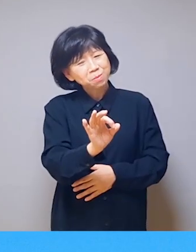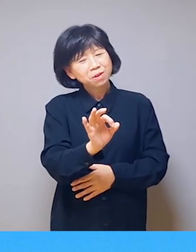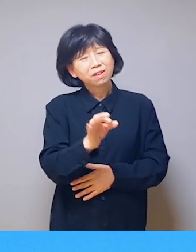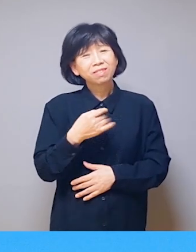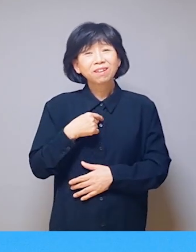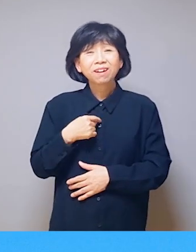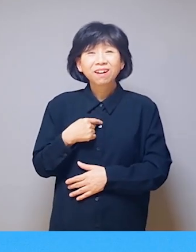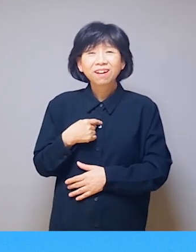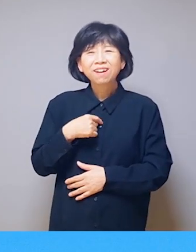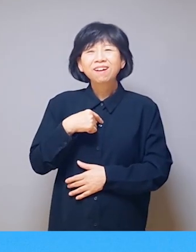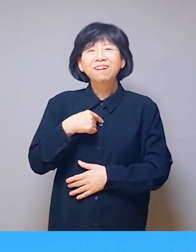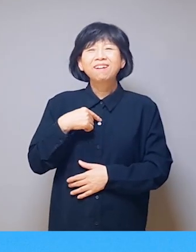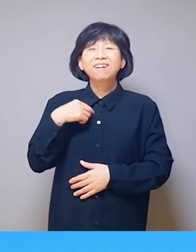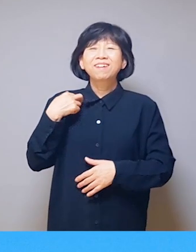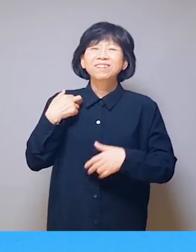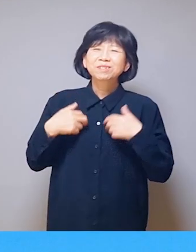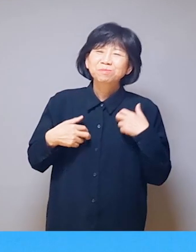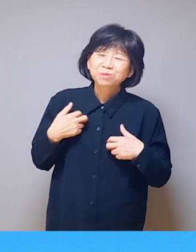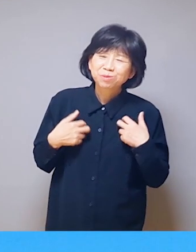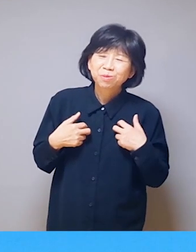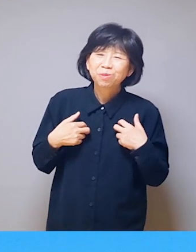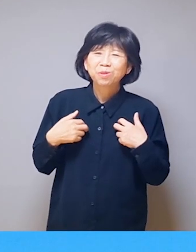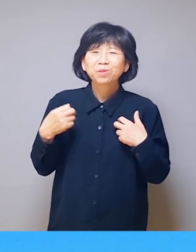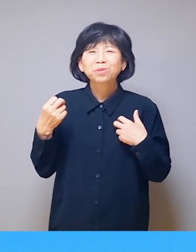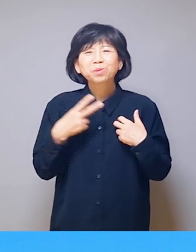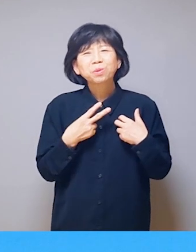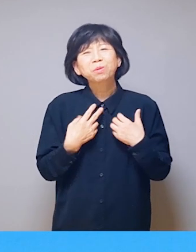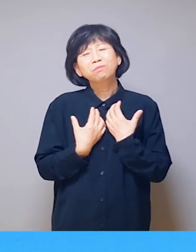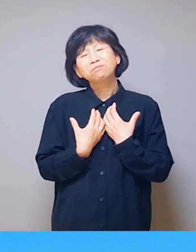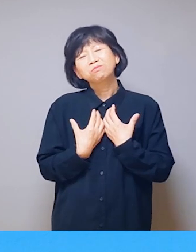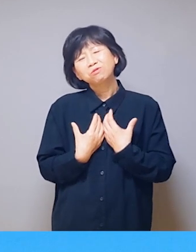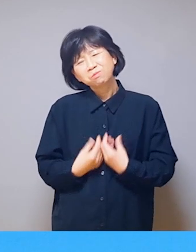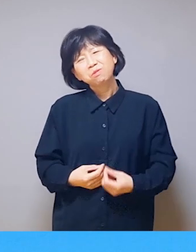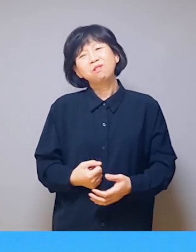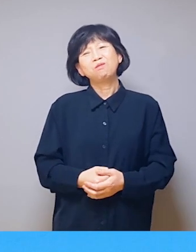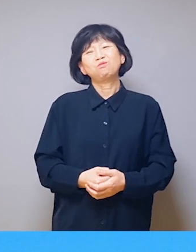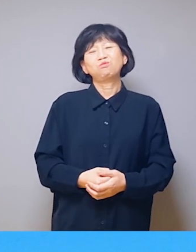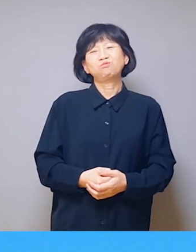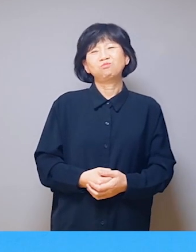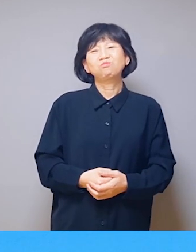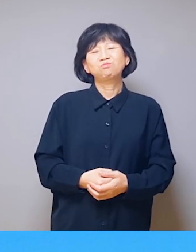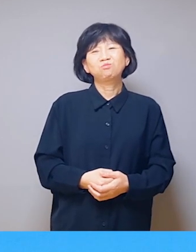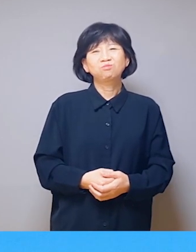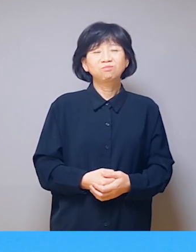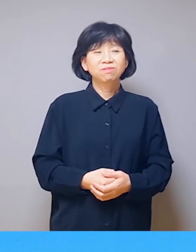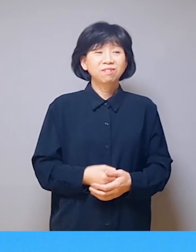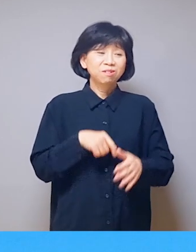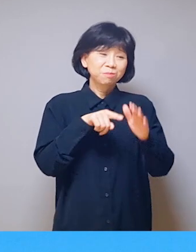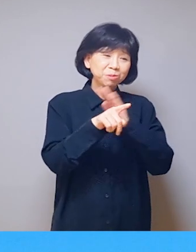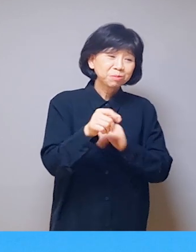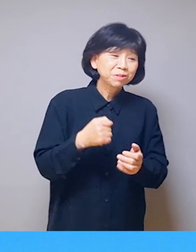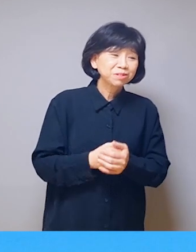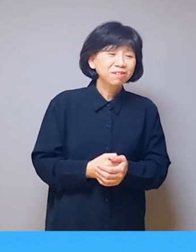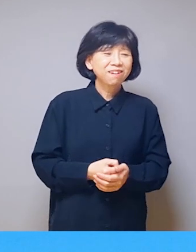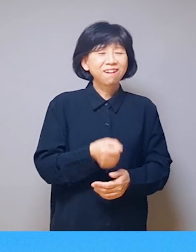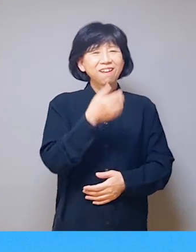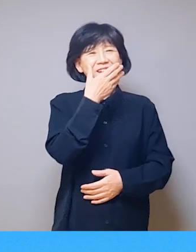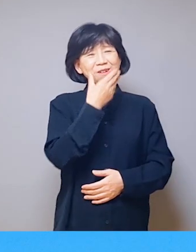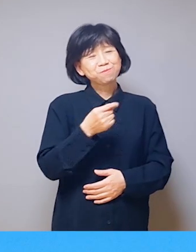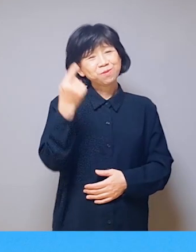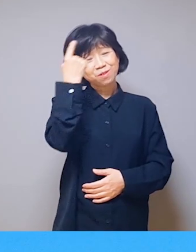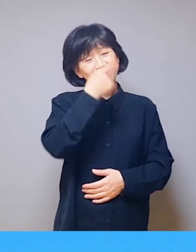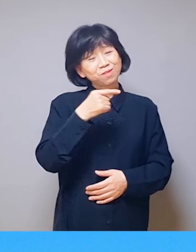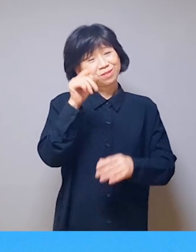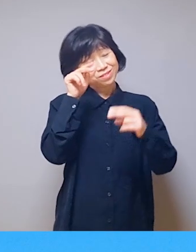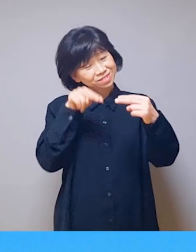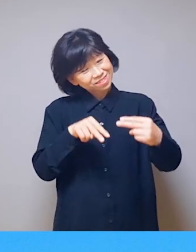목사를 우리 요즘 성도님들 참 행복해 하시네. 어떤 때는 이렇게 나가시면서 인사하시고 또 예배 드릴 때 이렇게 제가 이게